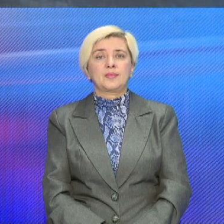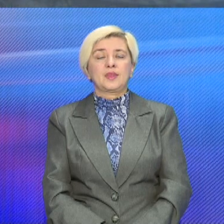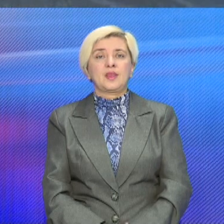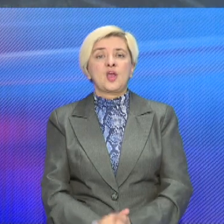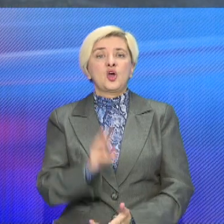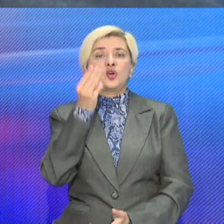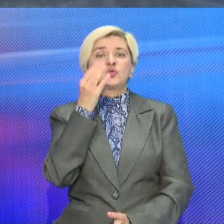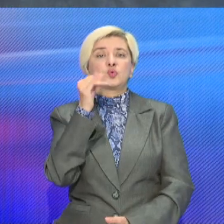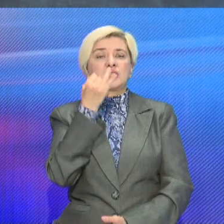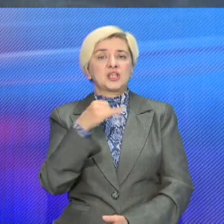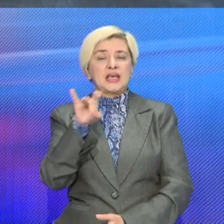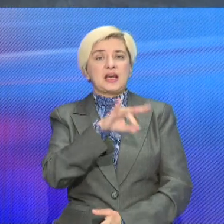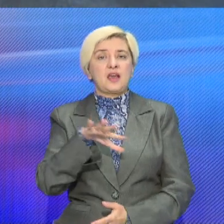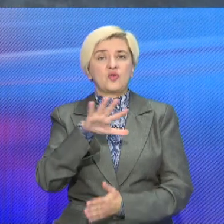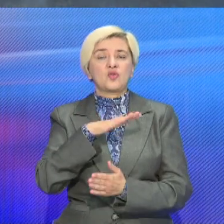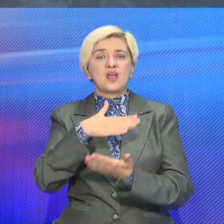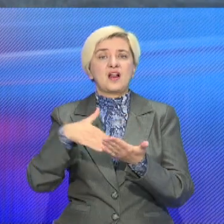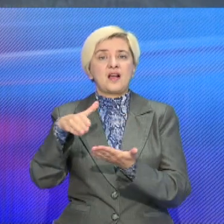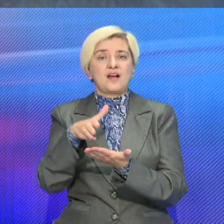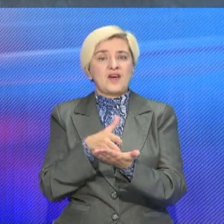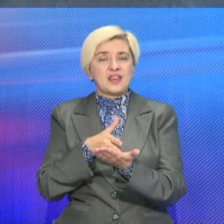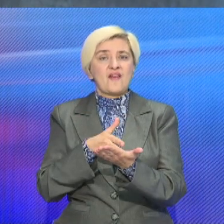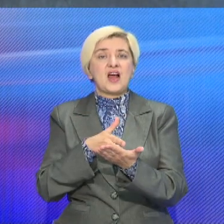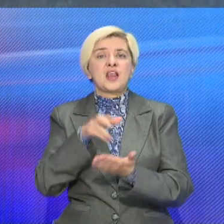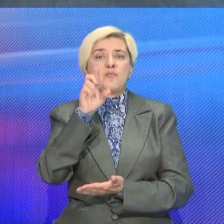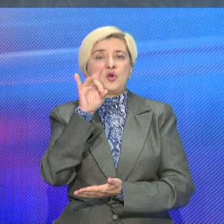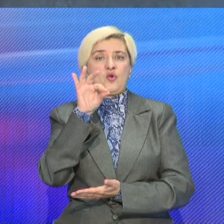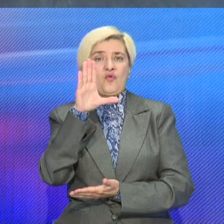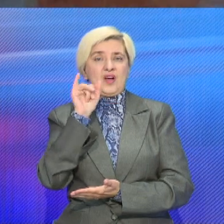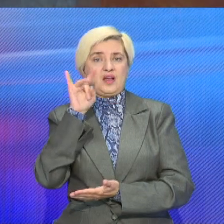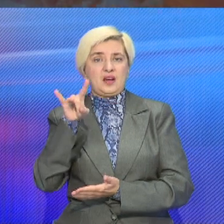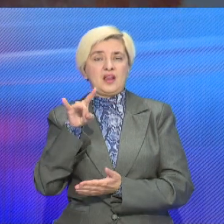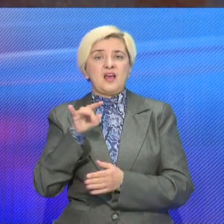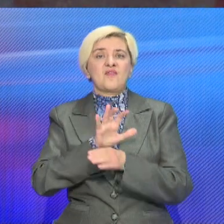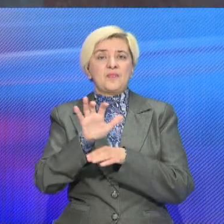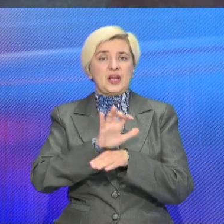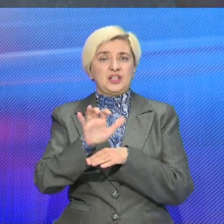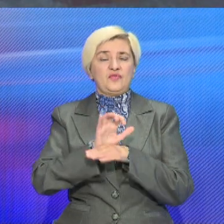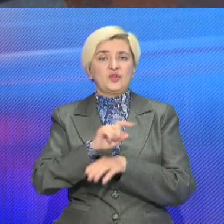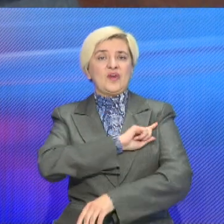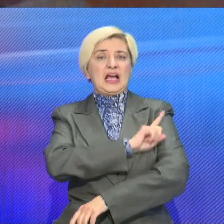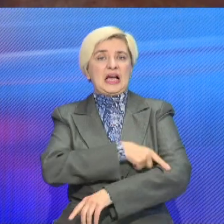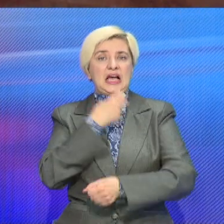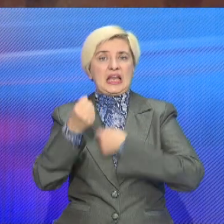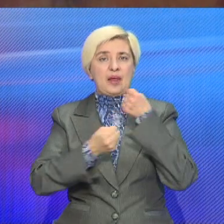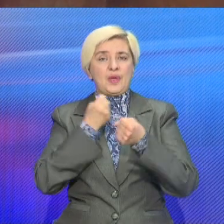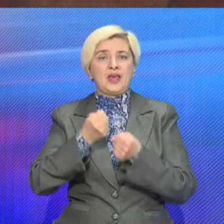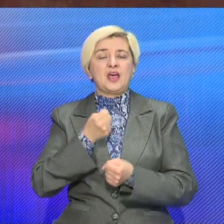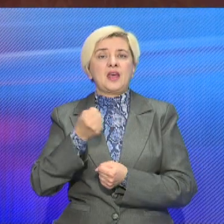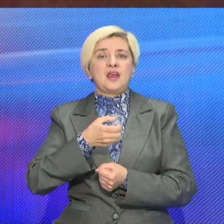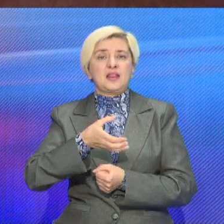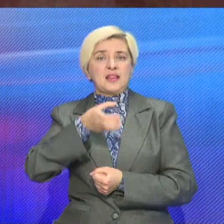У Шчучынскім раёне ліквідавалі бровар. На саматужную вытворчасць моцных напіткаў праваахоўнікі выйшлі ў рамках рэйдавых